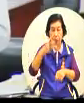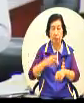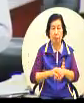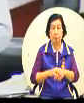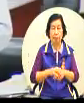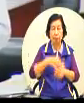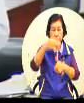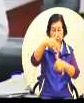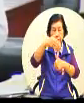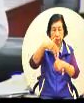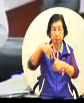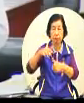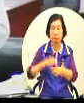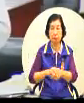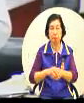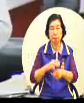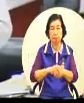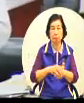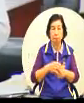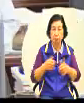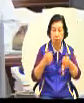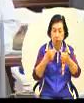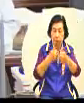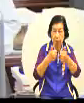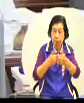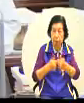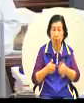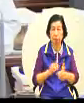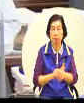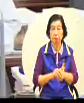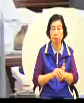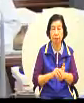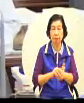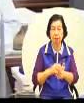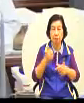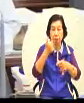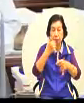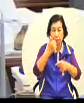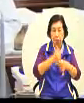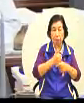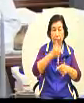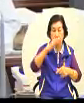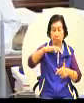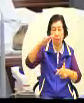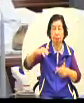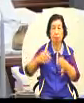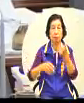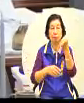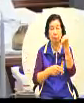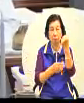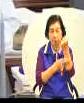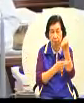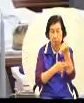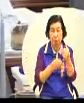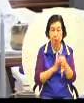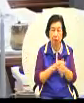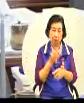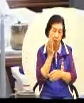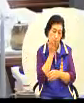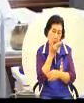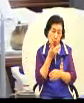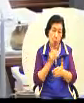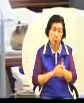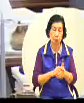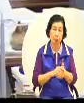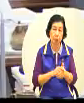开这个议题，也就是说建山里为什么会偷偷摸摸的被